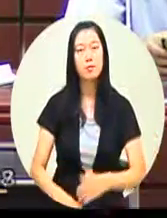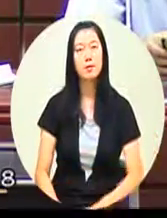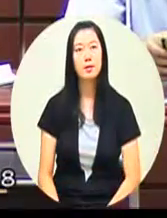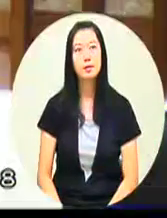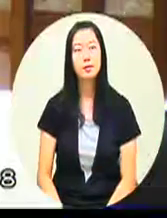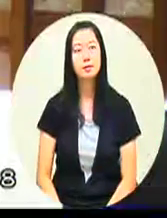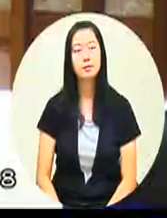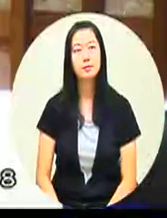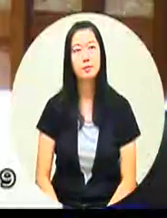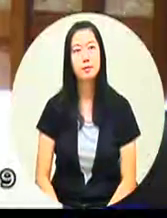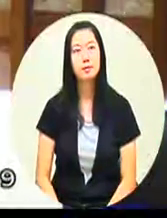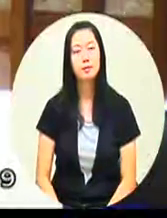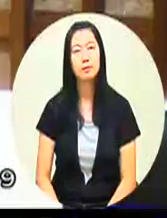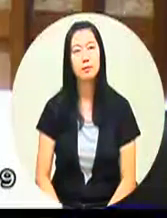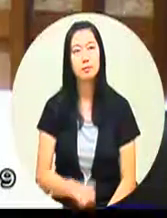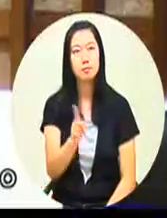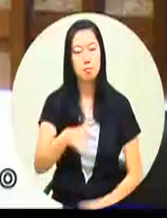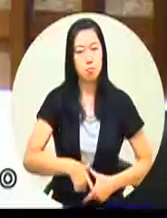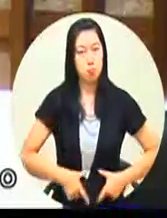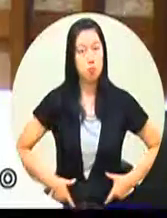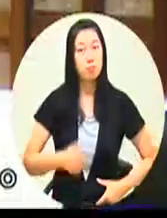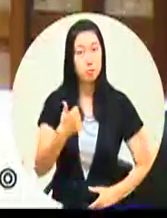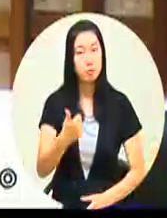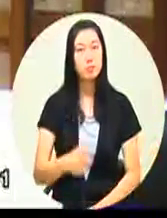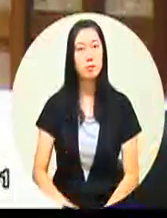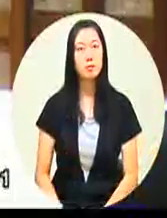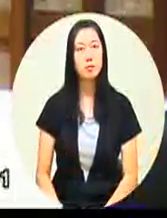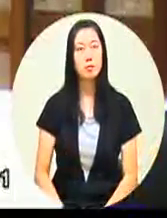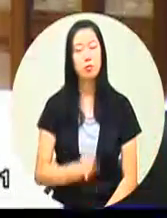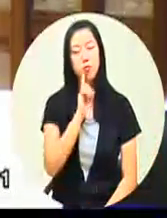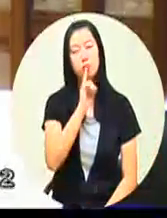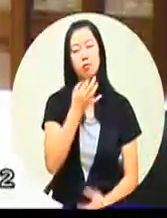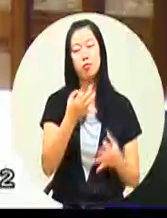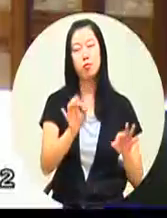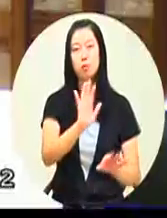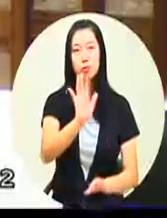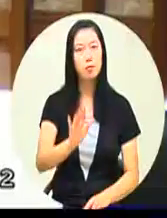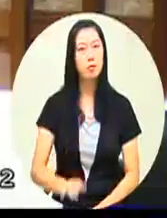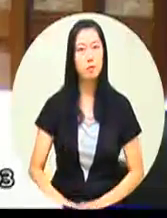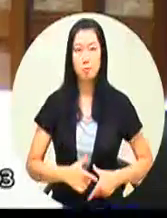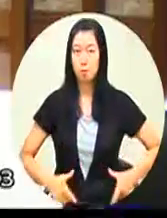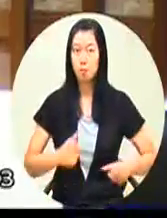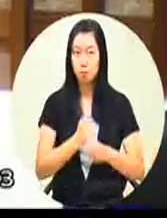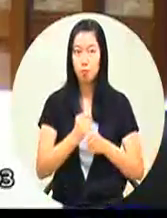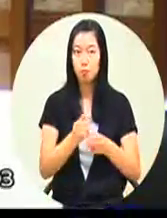告，吼。 好啊，局长，彻底做啦，吼，莫甲他讲迄落啦，拜托啦。 好啦，好。